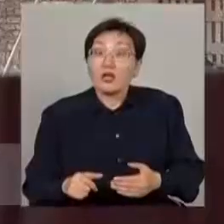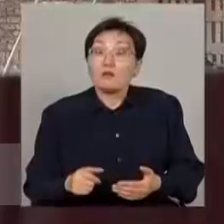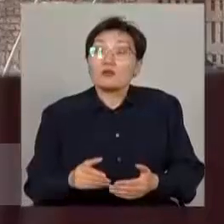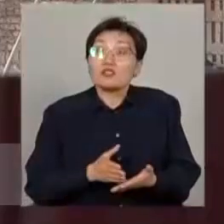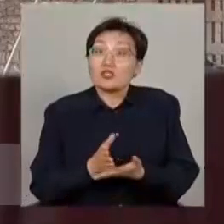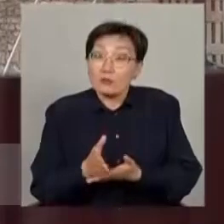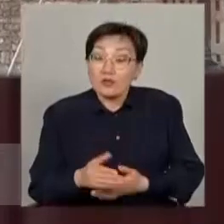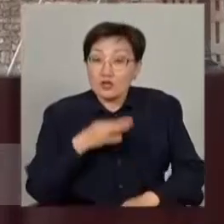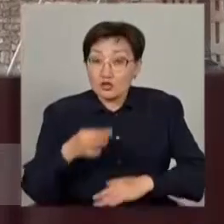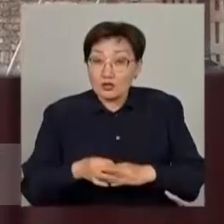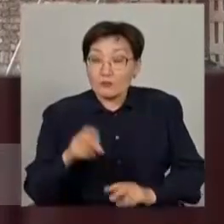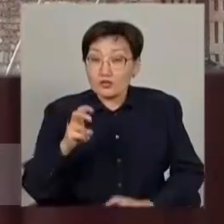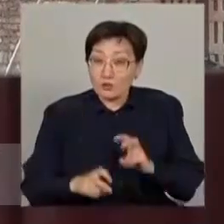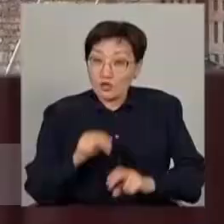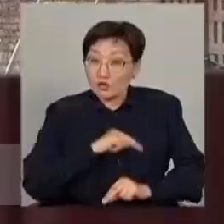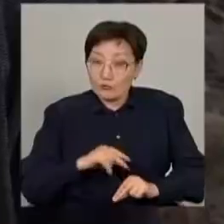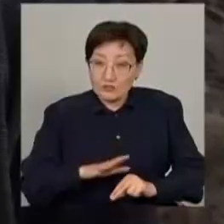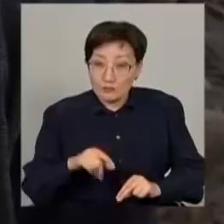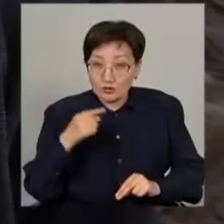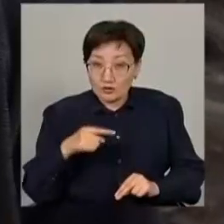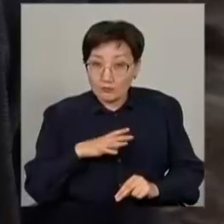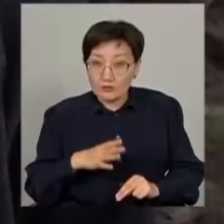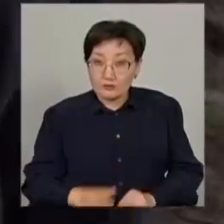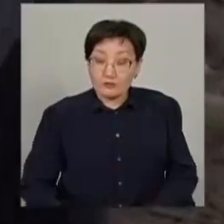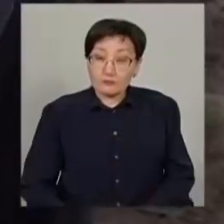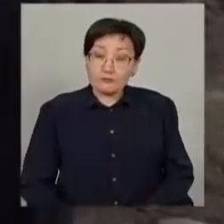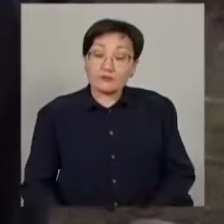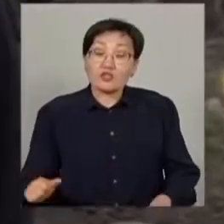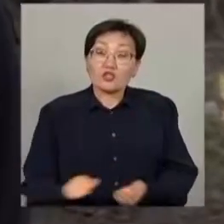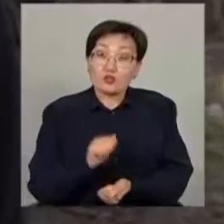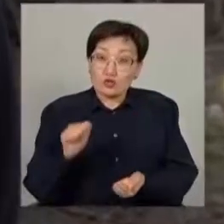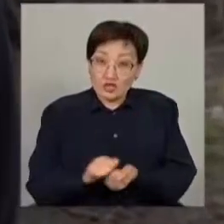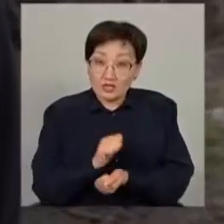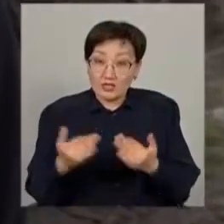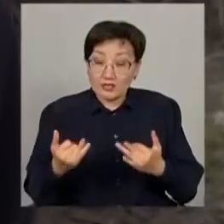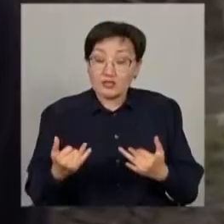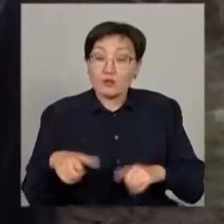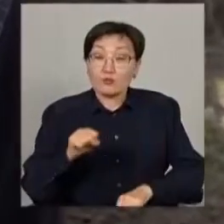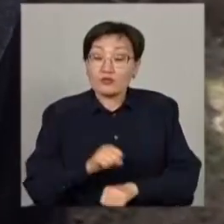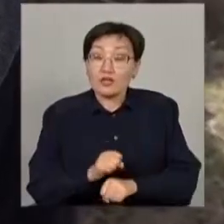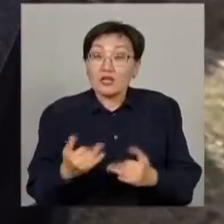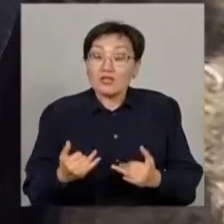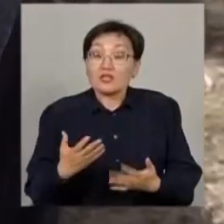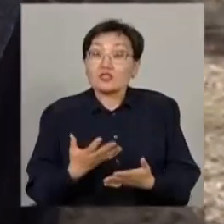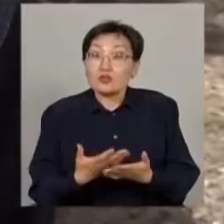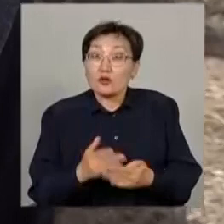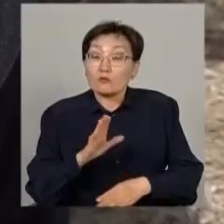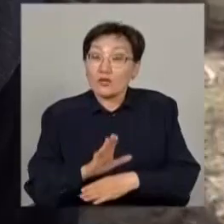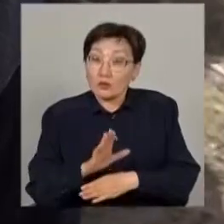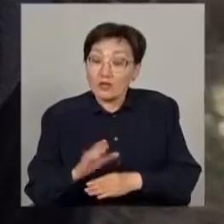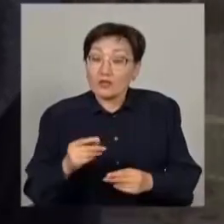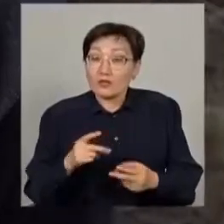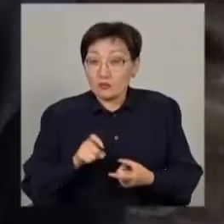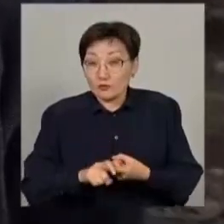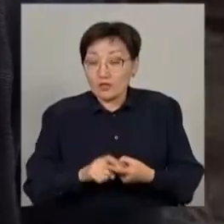беріп, зауыт жұмыс істеп тұрған жоқ деп сендірді. Сушилка деген ол қазір жаңағы тоқтатылған, мына қолдарыңызда көрген қаулыға қатысты, ол қаулыға